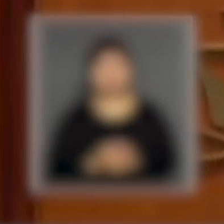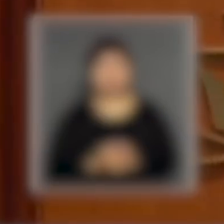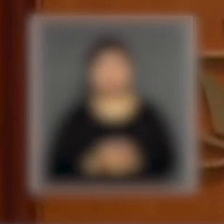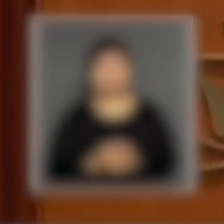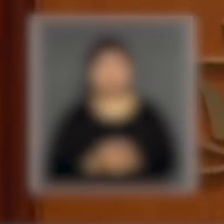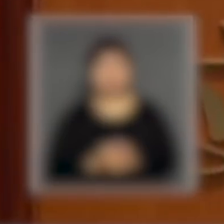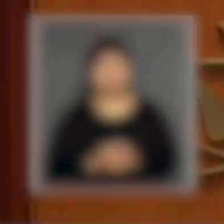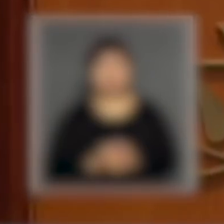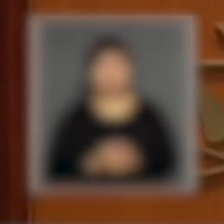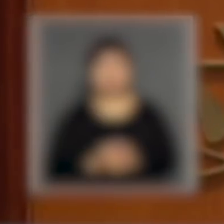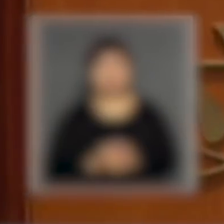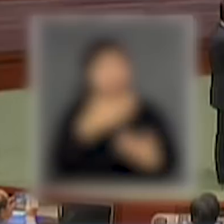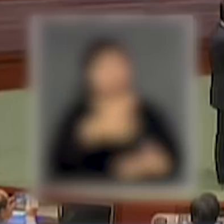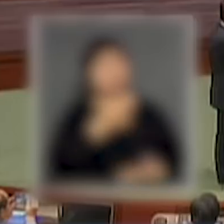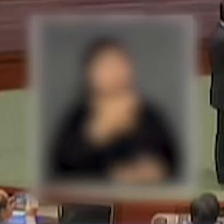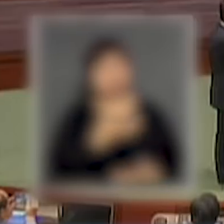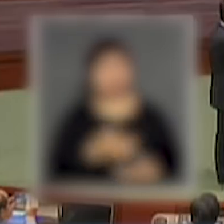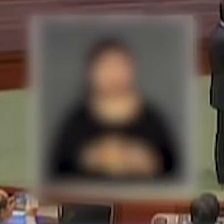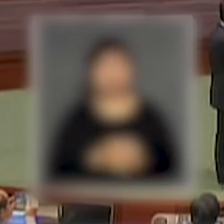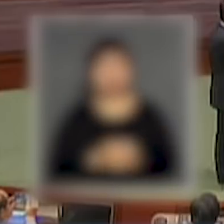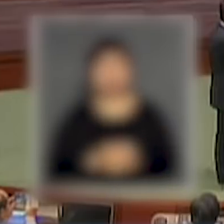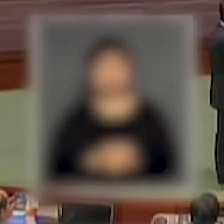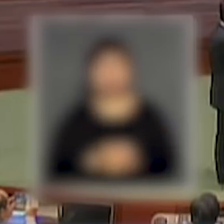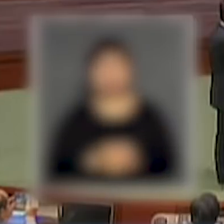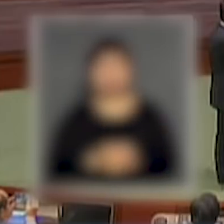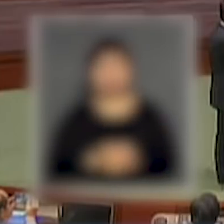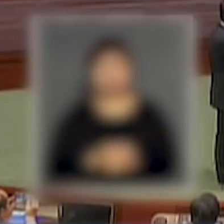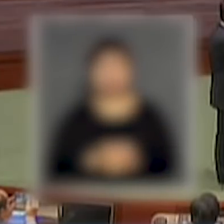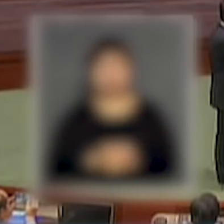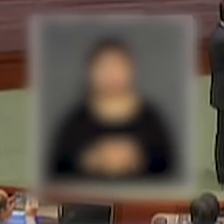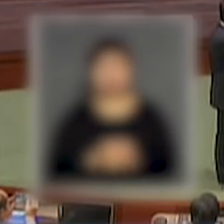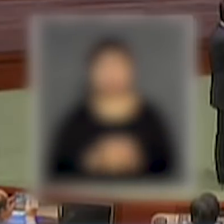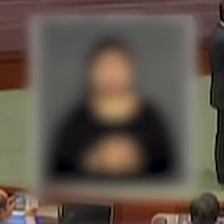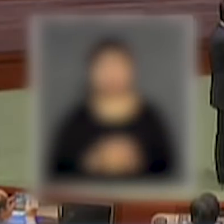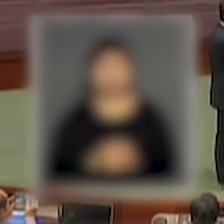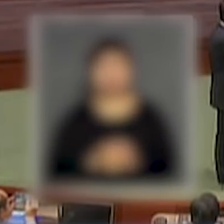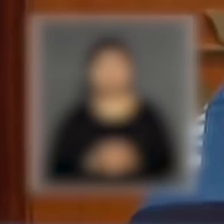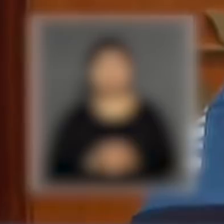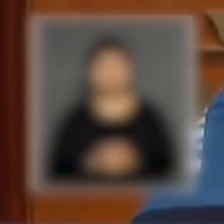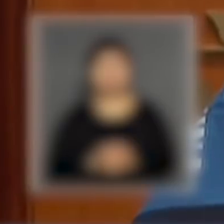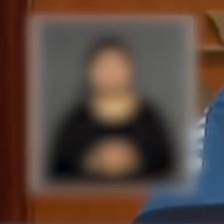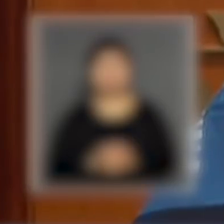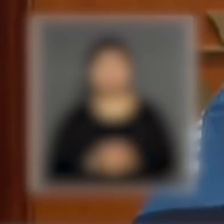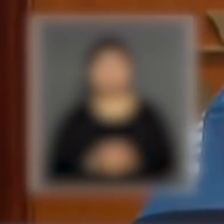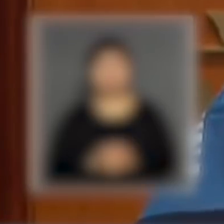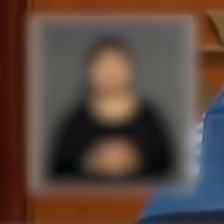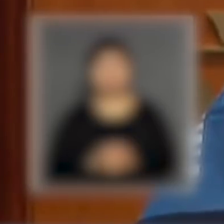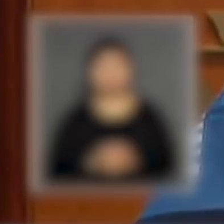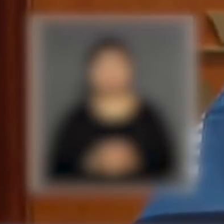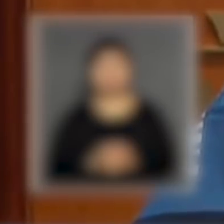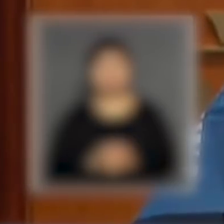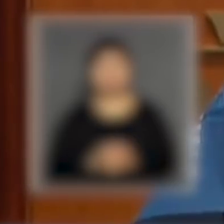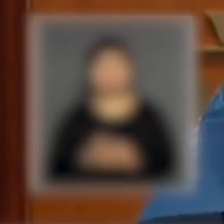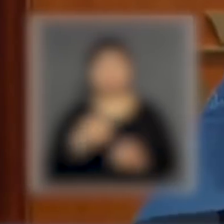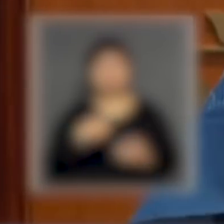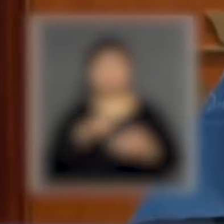啊！事实再一次证明，邪不能胜正，搞事分子想入议会散播港独，仲要唔尊重国家，宣